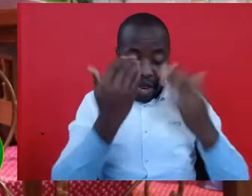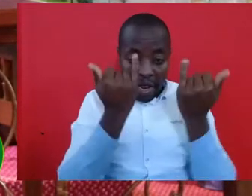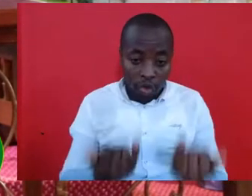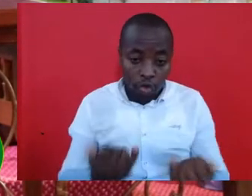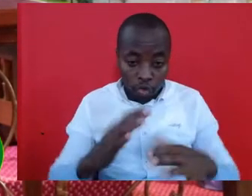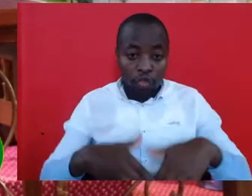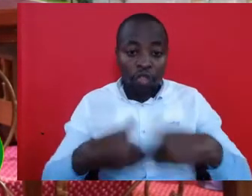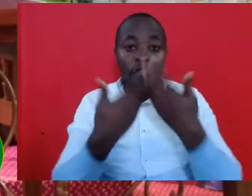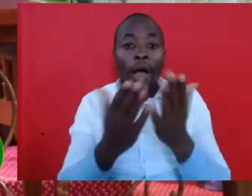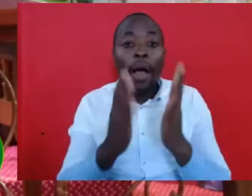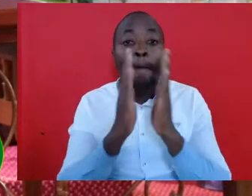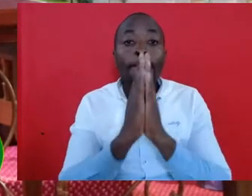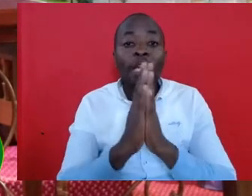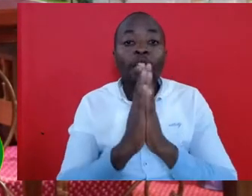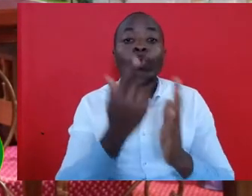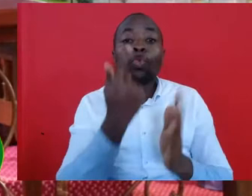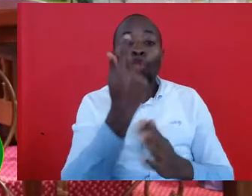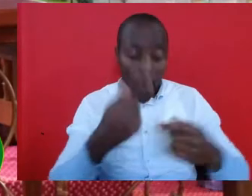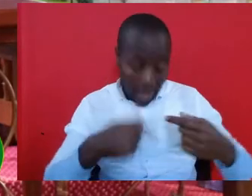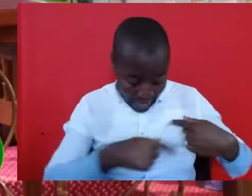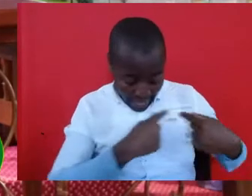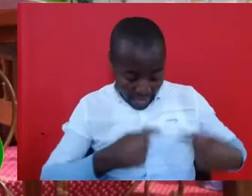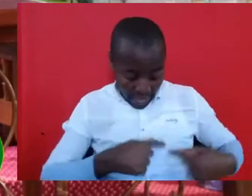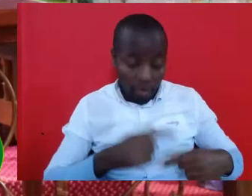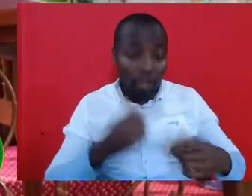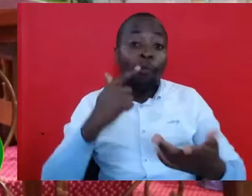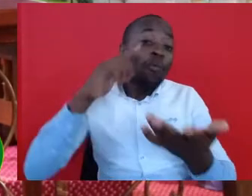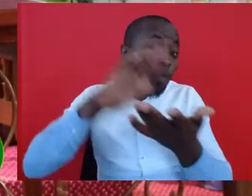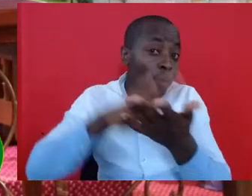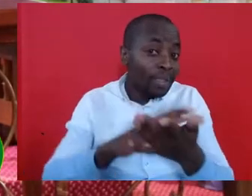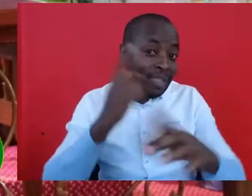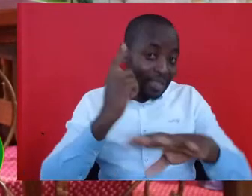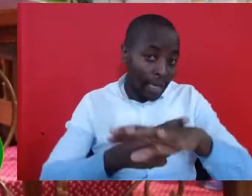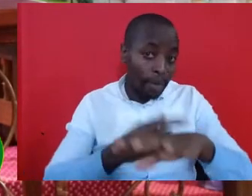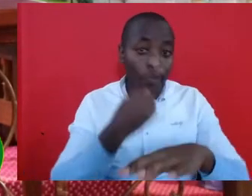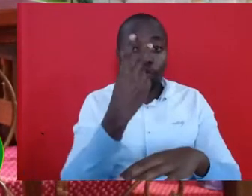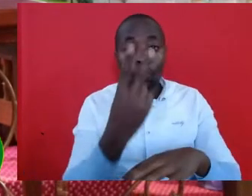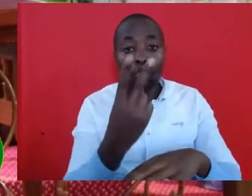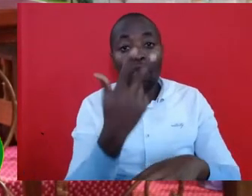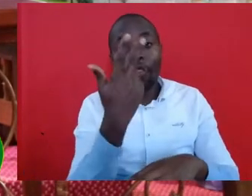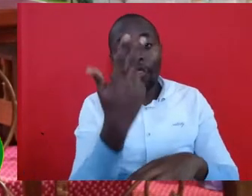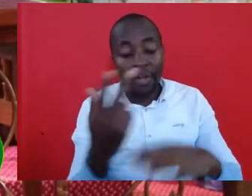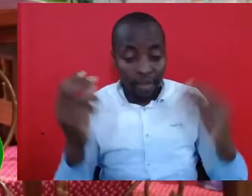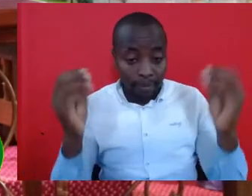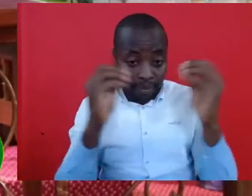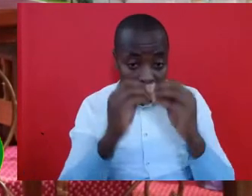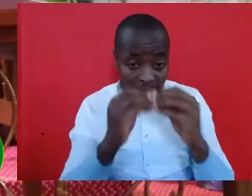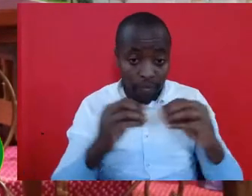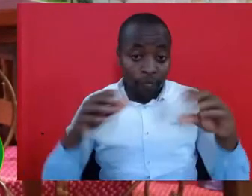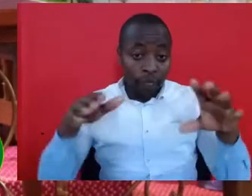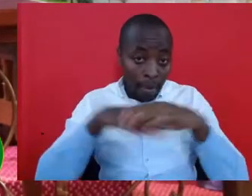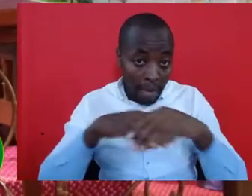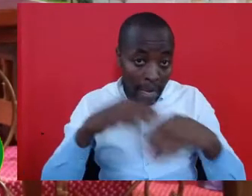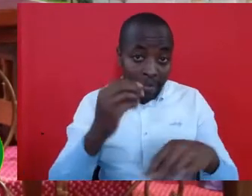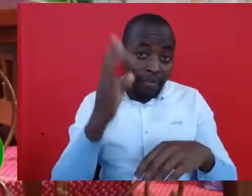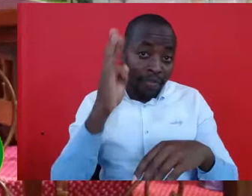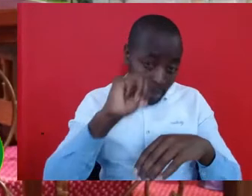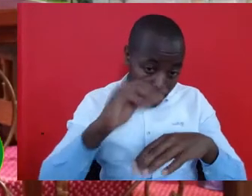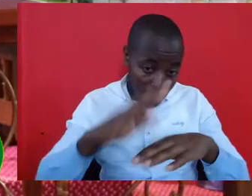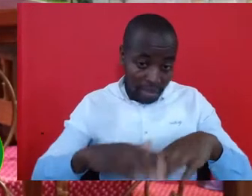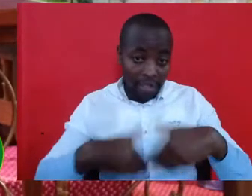kwa moyo mmoja, umeahidi ya kwamba watu wawili au watatu washimunao katika neno lako utawapa mahitaji